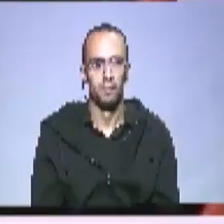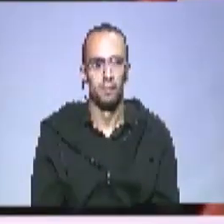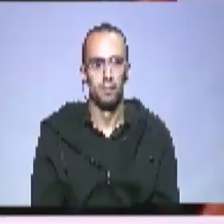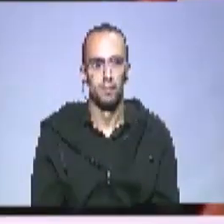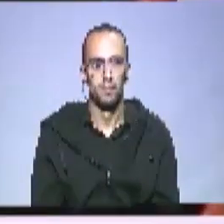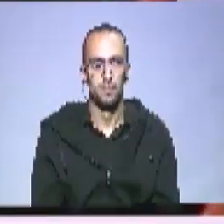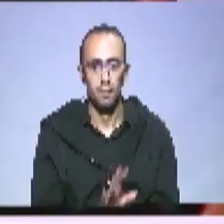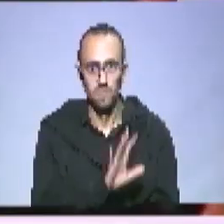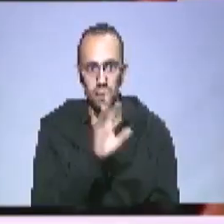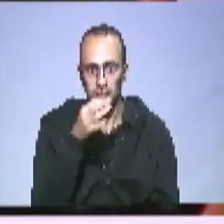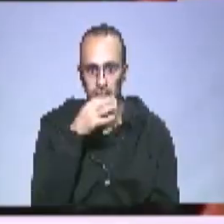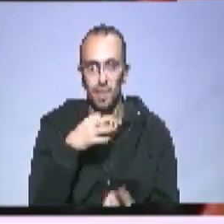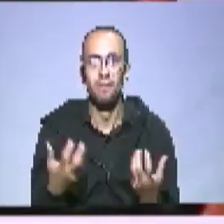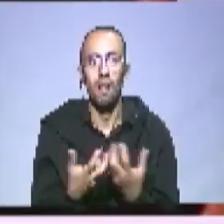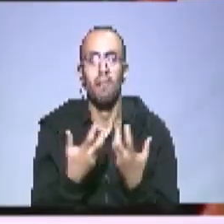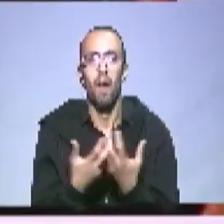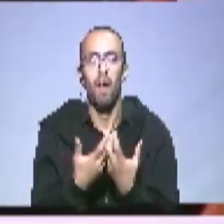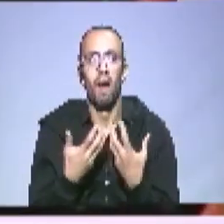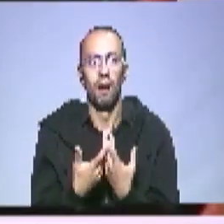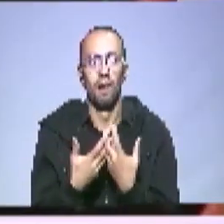بص تحسي عامله زي السلطه البلدي.